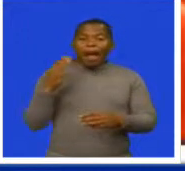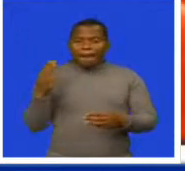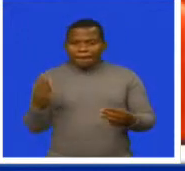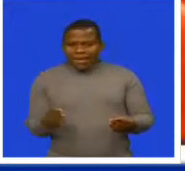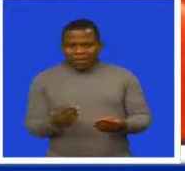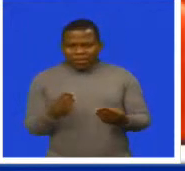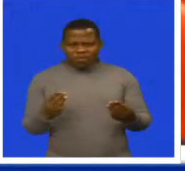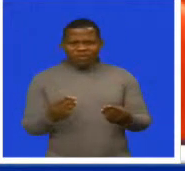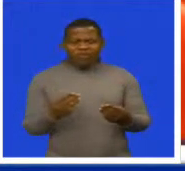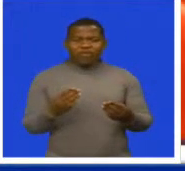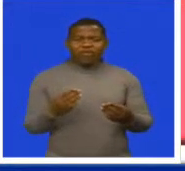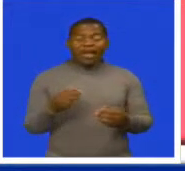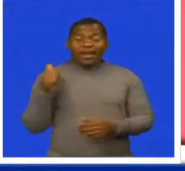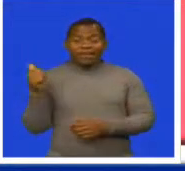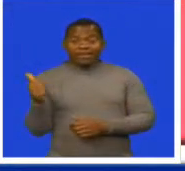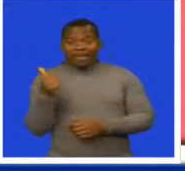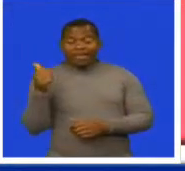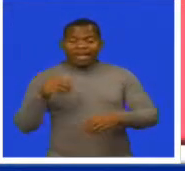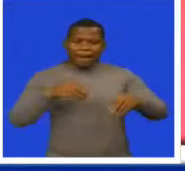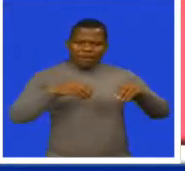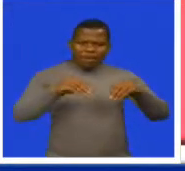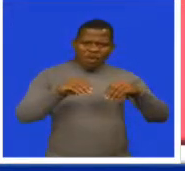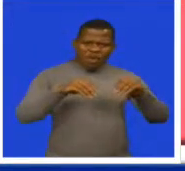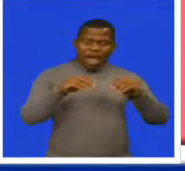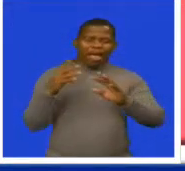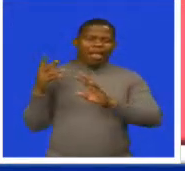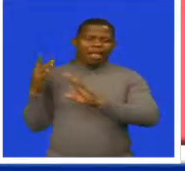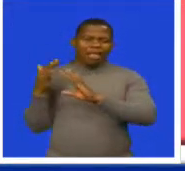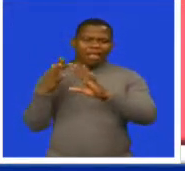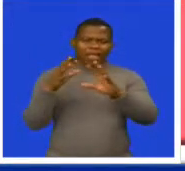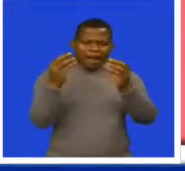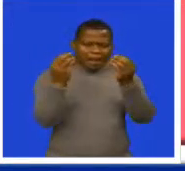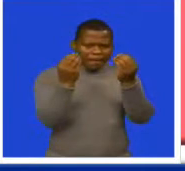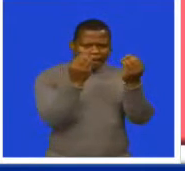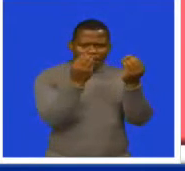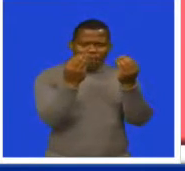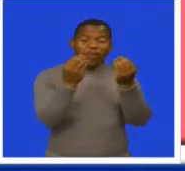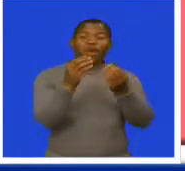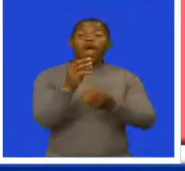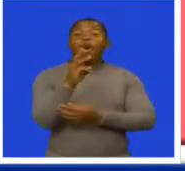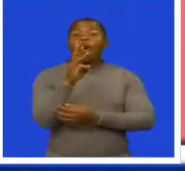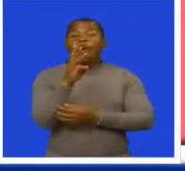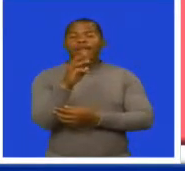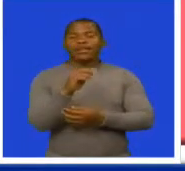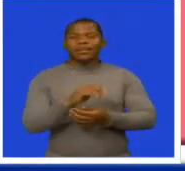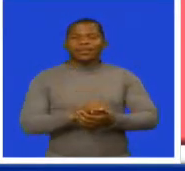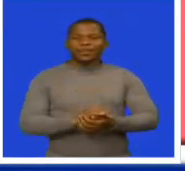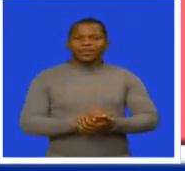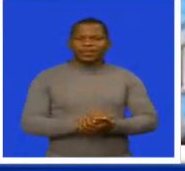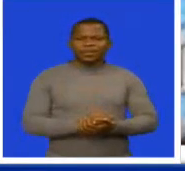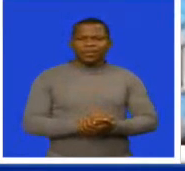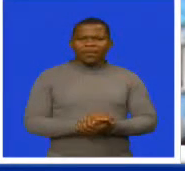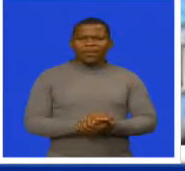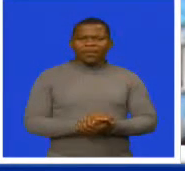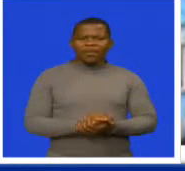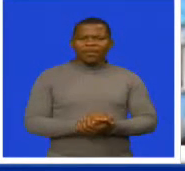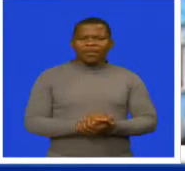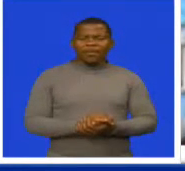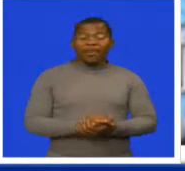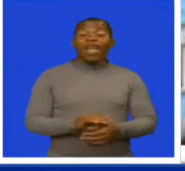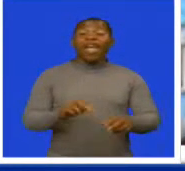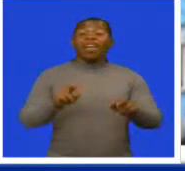yeLiverpool, Chelsea, Brighton kanye neWest Ham. Lokhu kungephansi kwelihlelo lolusha lolusetshenziswa kule